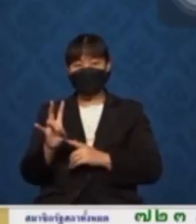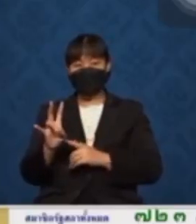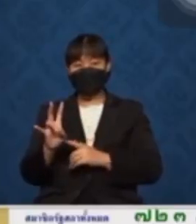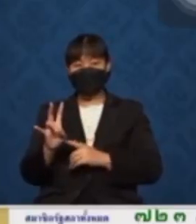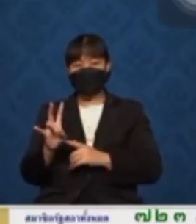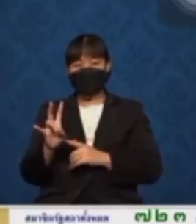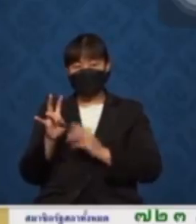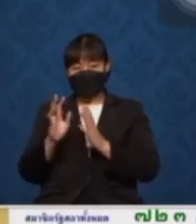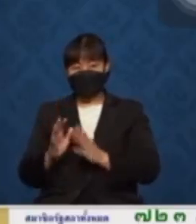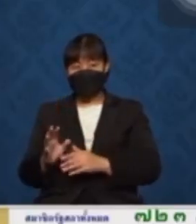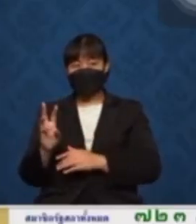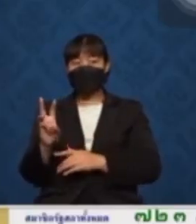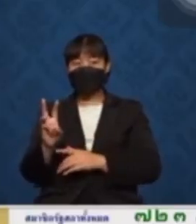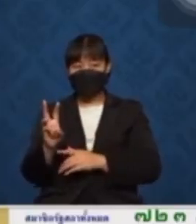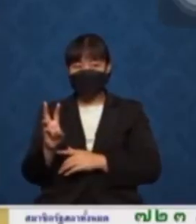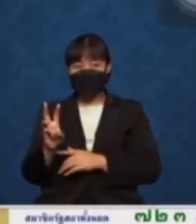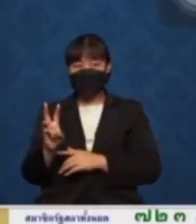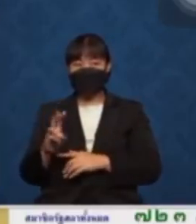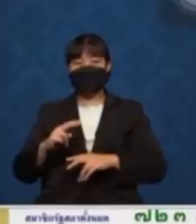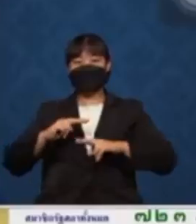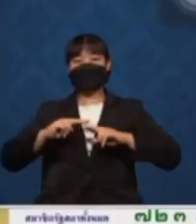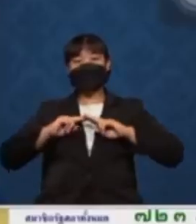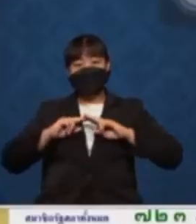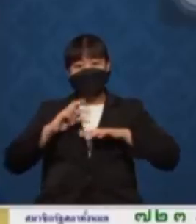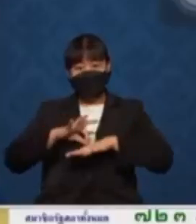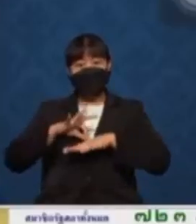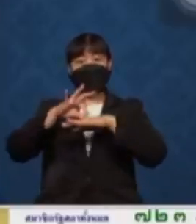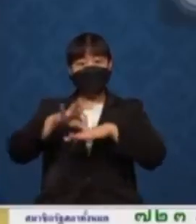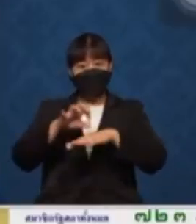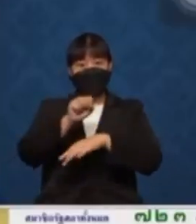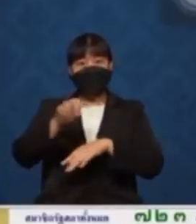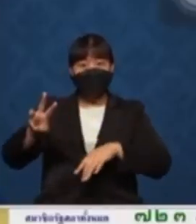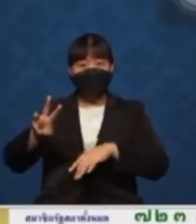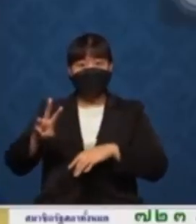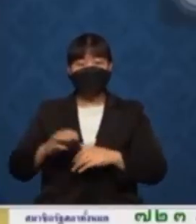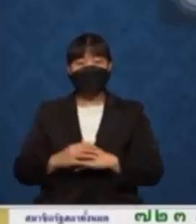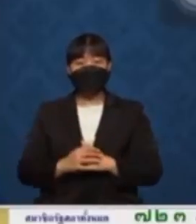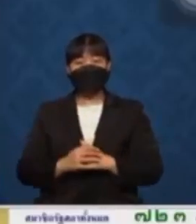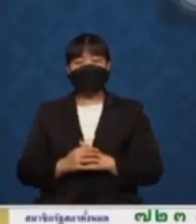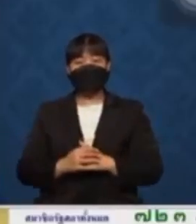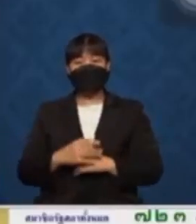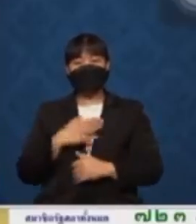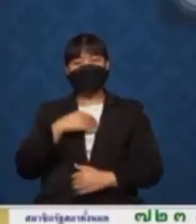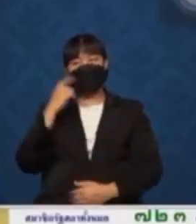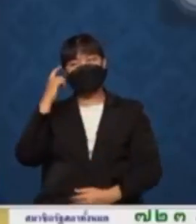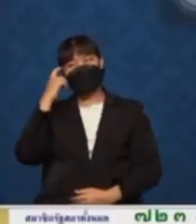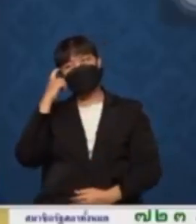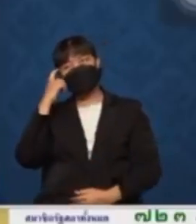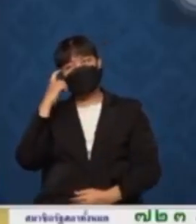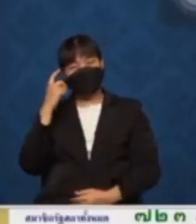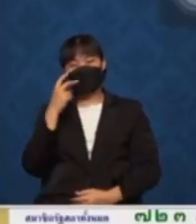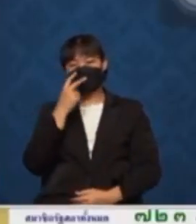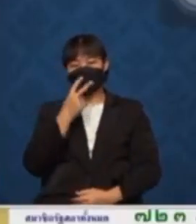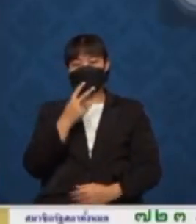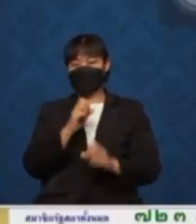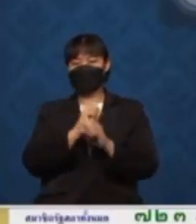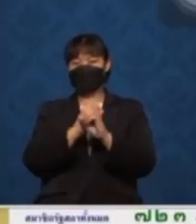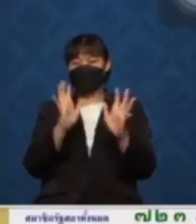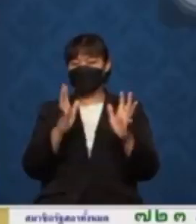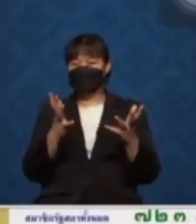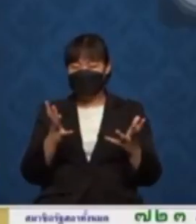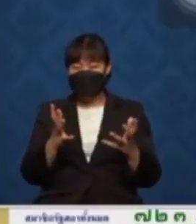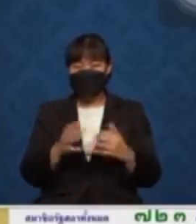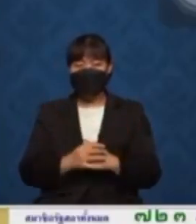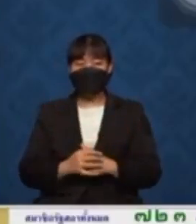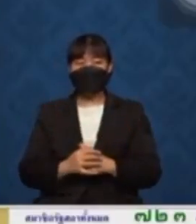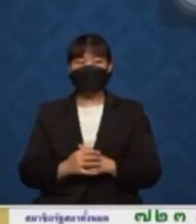จริงแต่แต่งตั้งตัวเองมาเป็นสวเลยถ้าไม่มีอะไรที่ผมคิดว่าคงไม่มีอะไรในโลกนี้ที่ชัดเจนไปกว่านี้แล้วนะครับถึงปัญหา